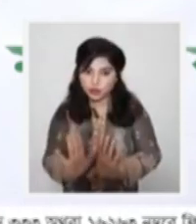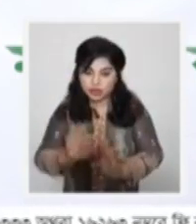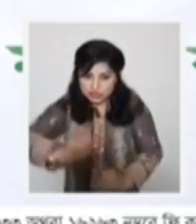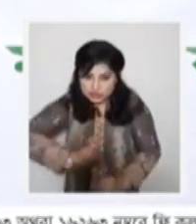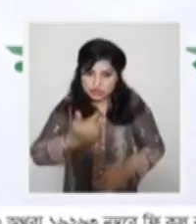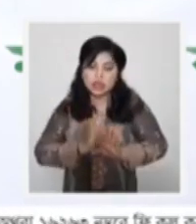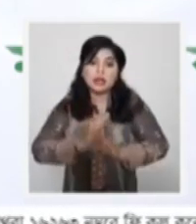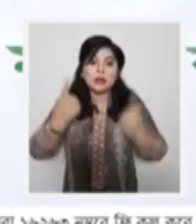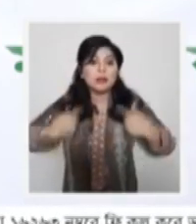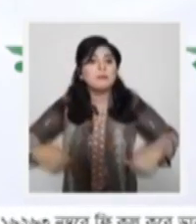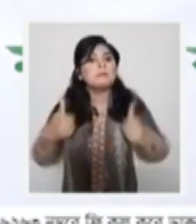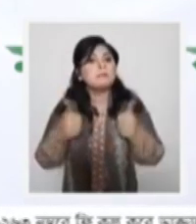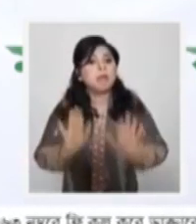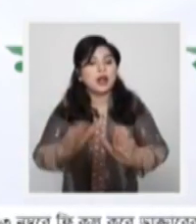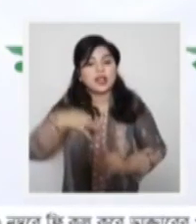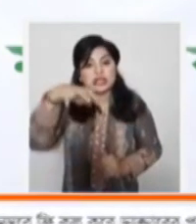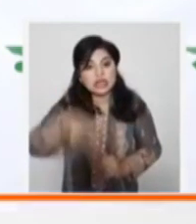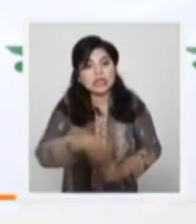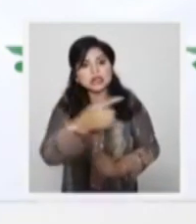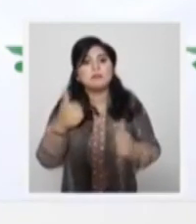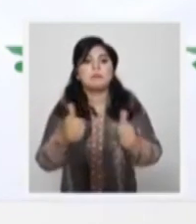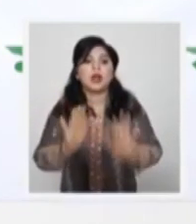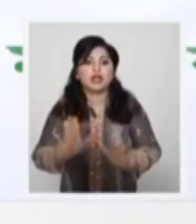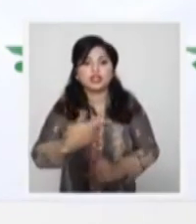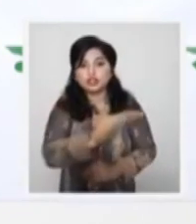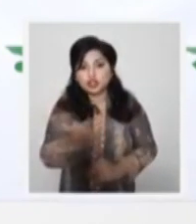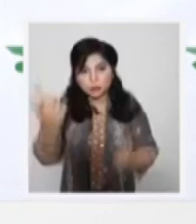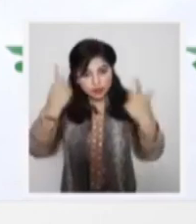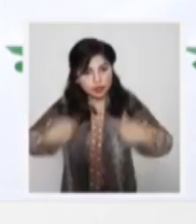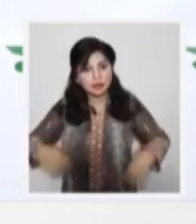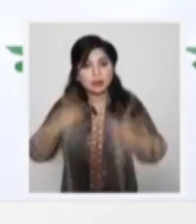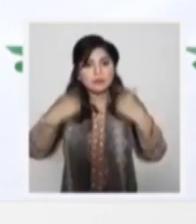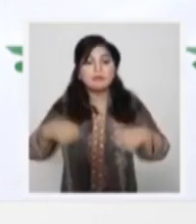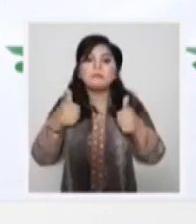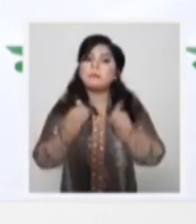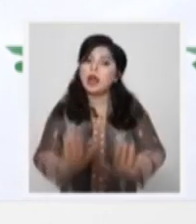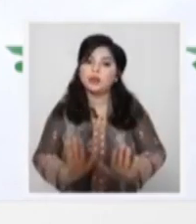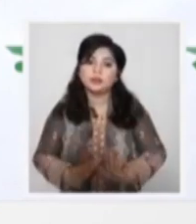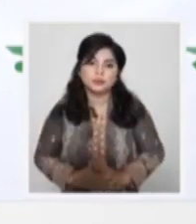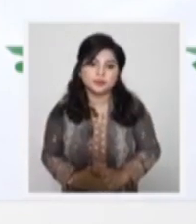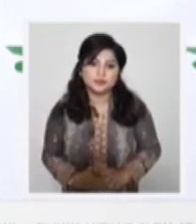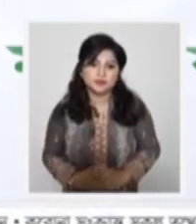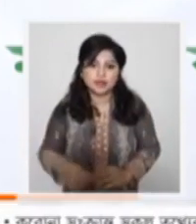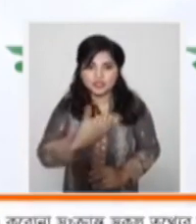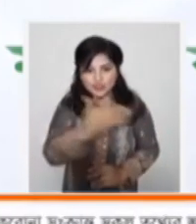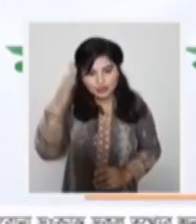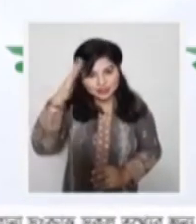দেন, পরামর্শ দেন। আমরা যেন এই উপদেশ এবং পরামর্শগুলো মেনে চলি, নিজেকে সুরক্ষিত রাখি, দেশকে ভালো